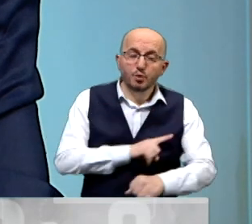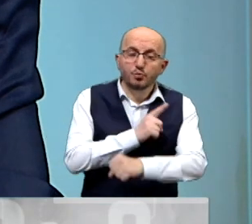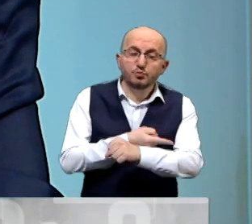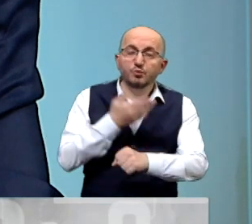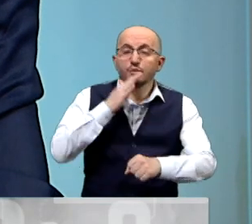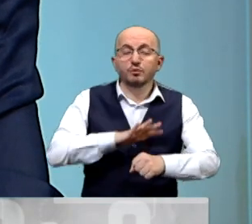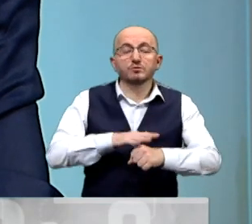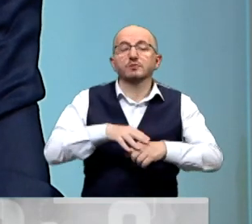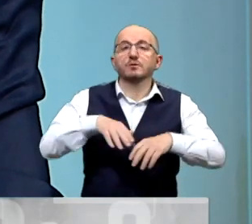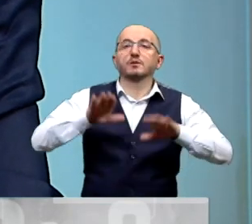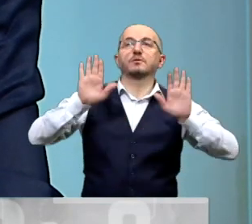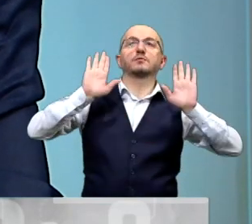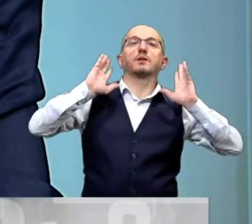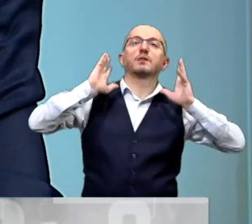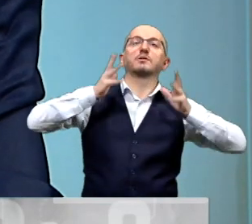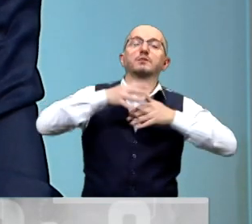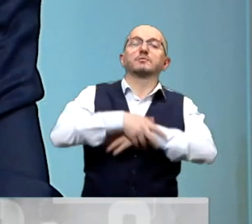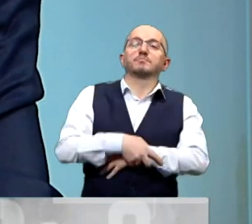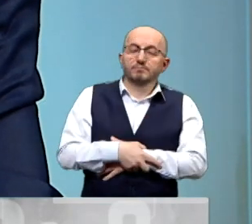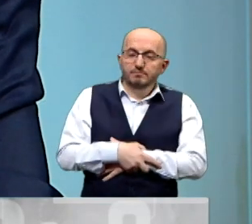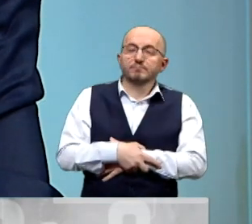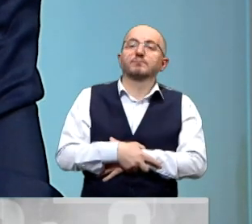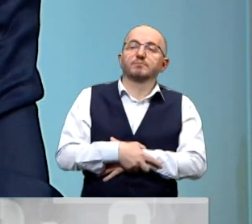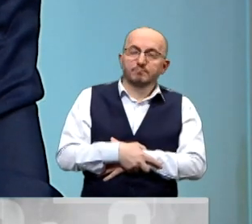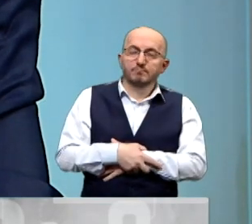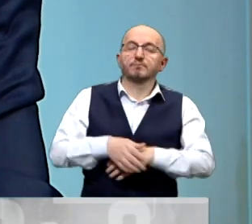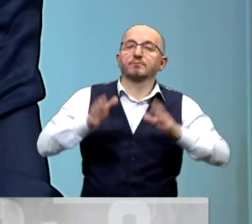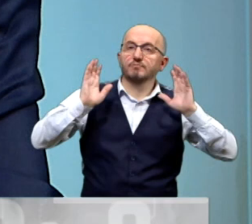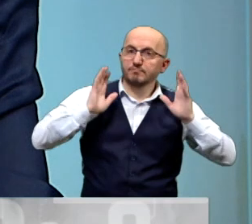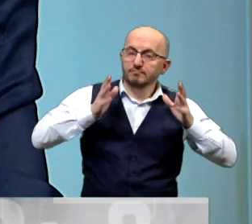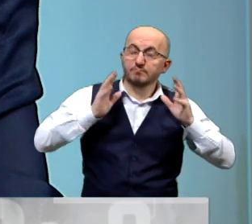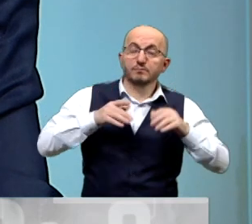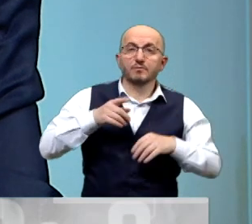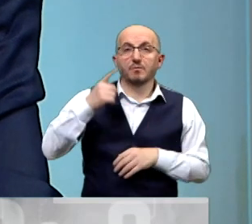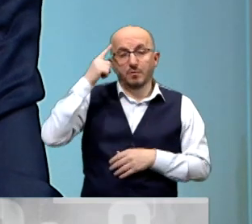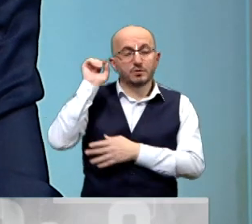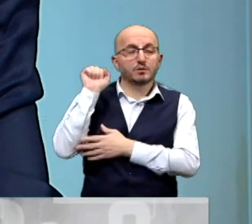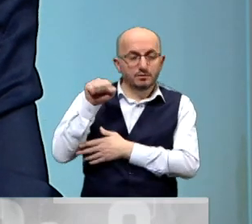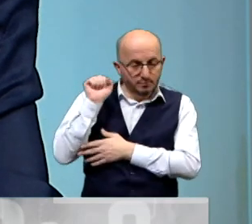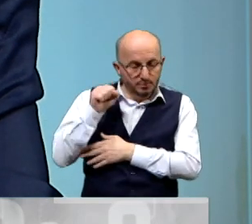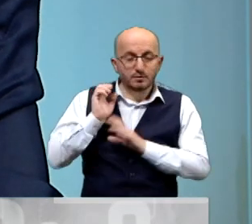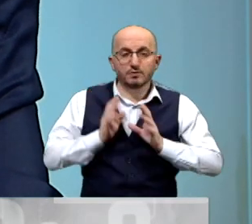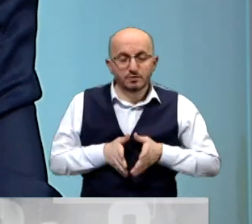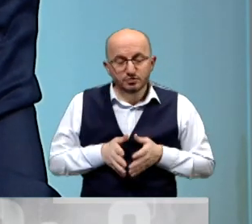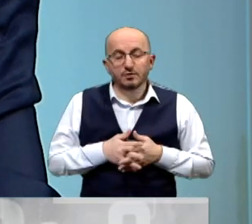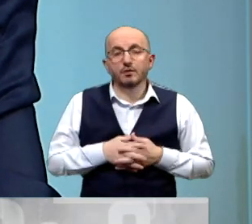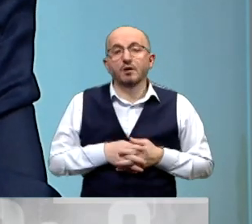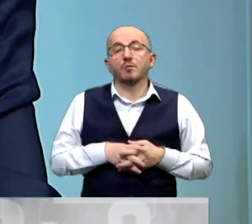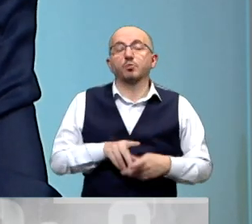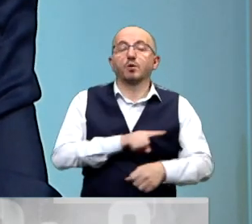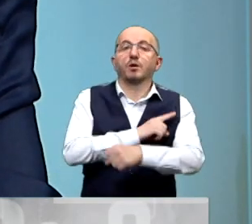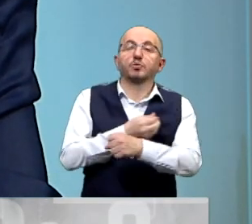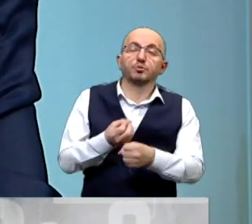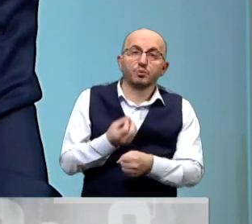yoktur sırt üstü yatarak kalacak sırt üstü yatarak başıyla ima ederek kalacak Buna da